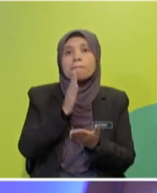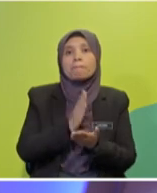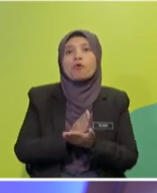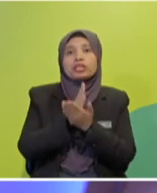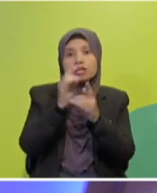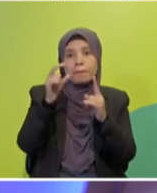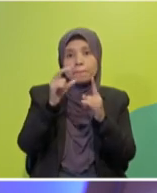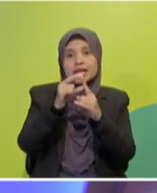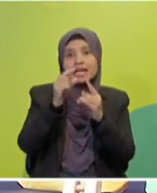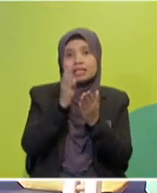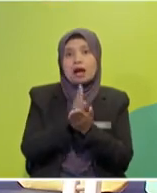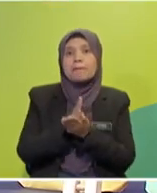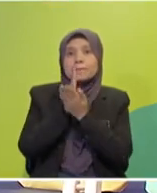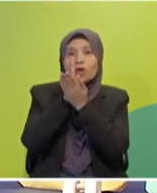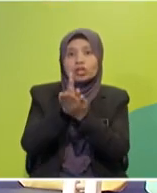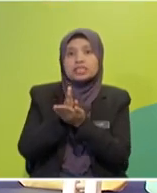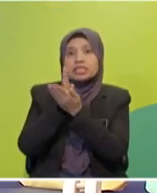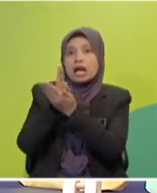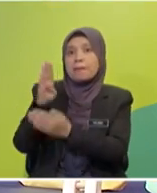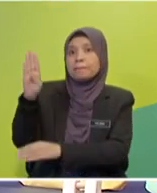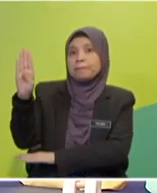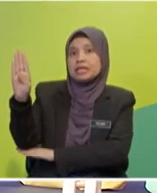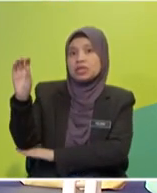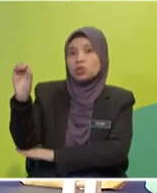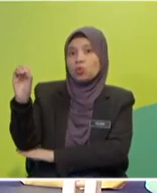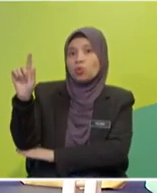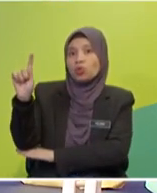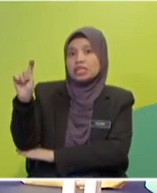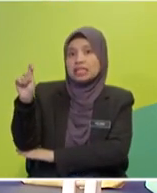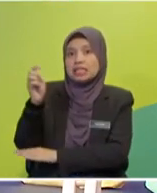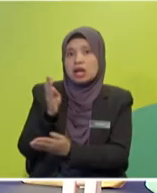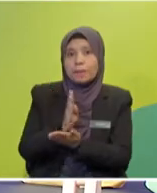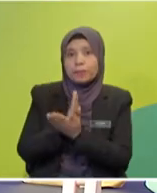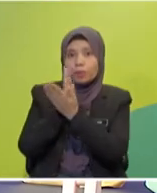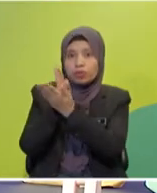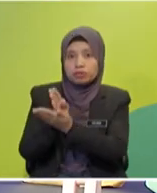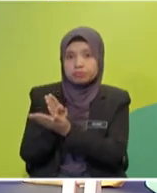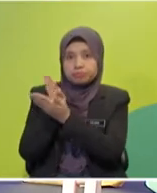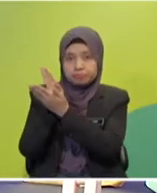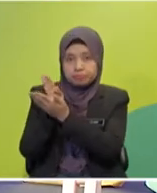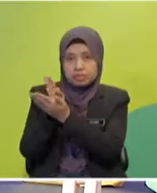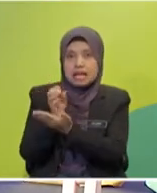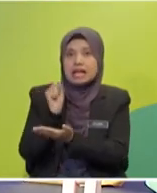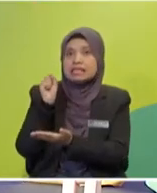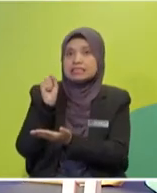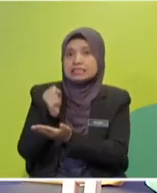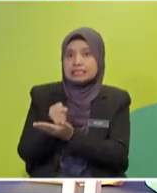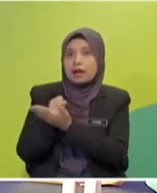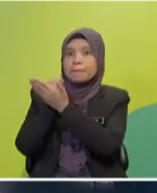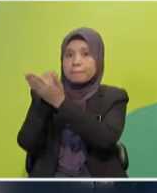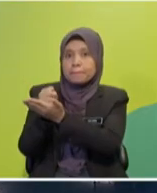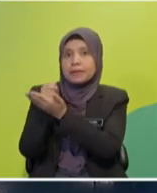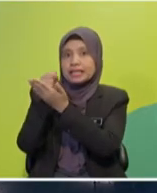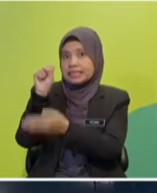terus tampal. B-O-T, boat. B-O-T, boat. Barisan seterusnya. Sampan. Yang kita belajar tadi